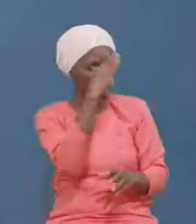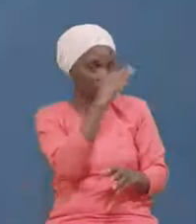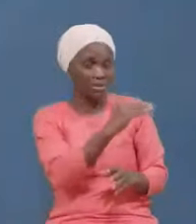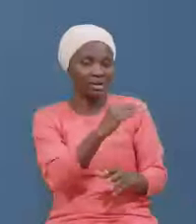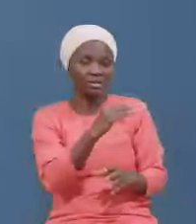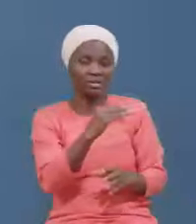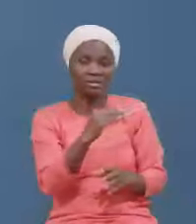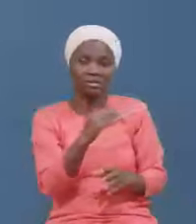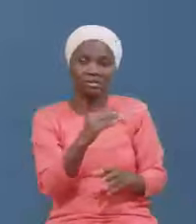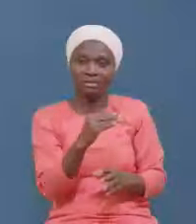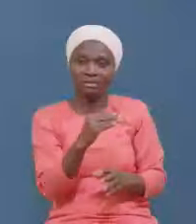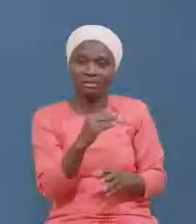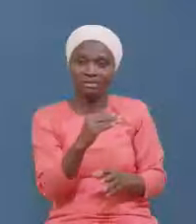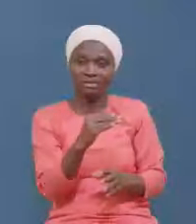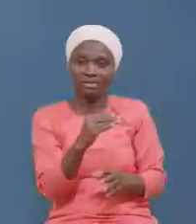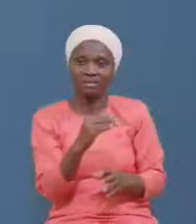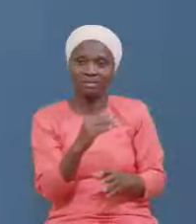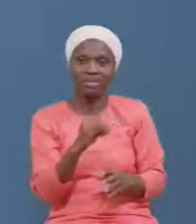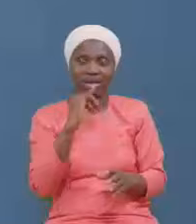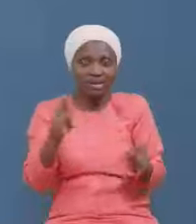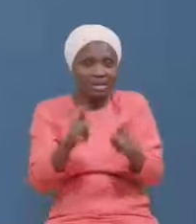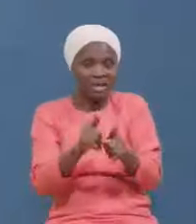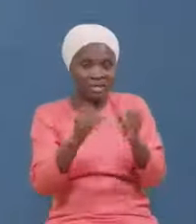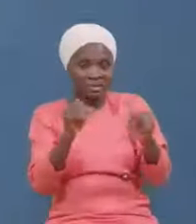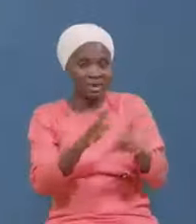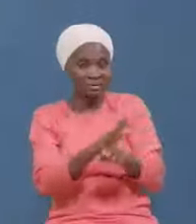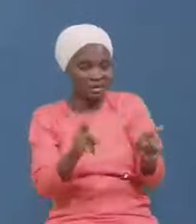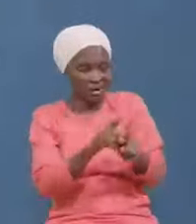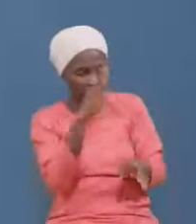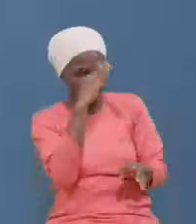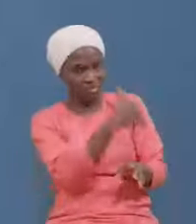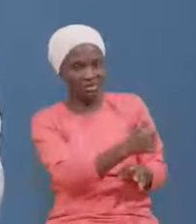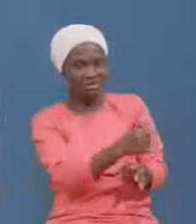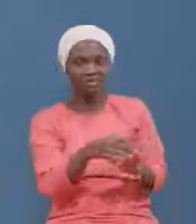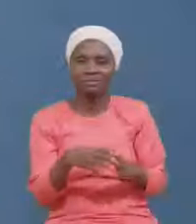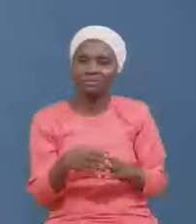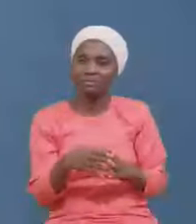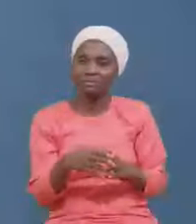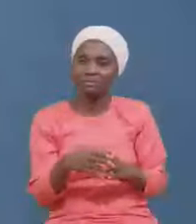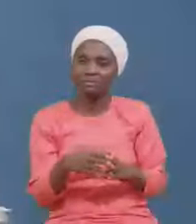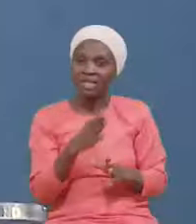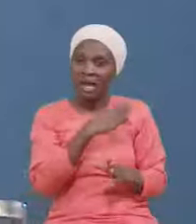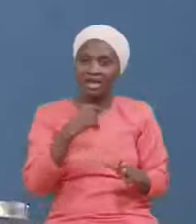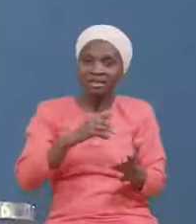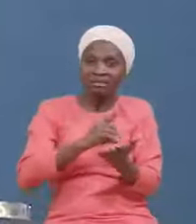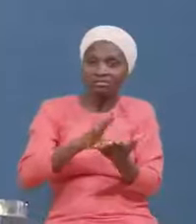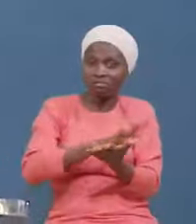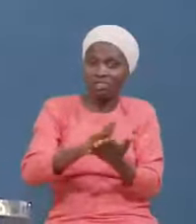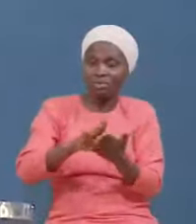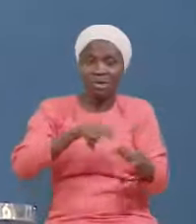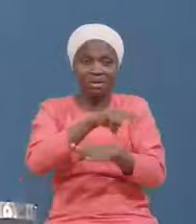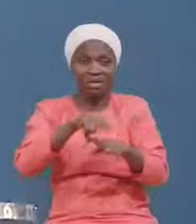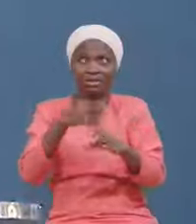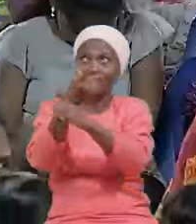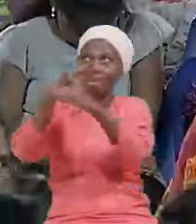నరుని మాట కంటేను. Is as powerful as himself. ఆయన వాక్కు శక్తివంతమైనది. And the supernatural